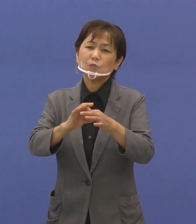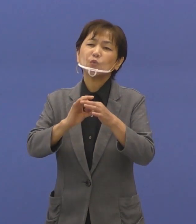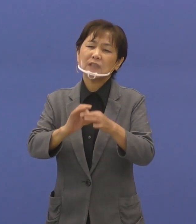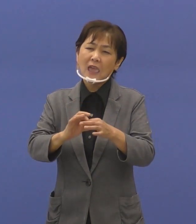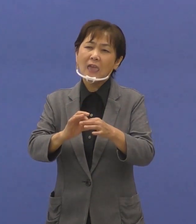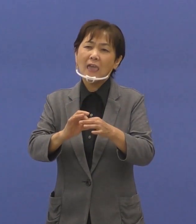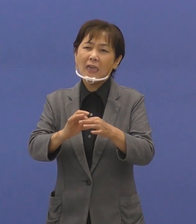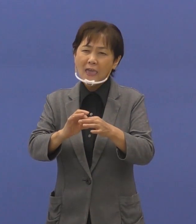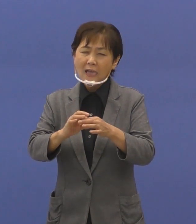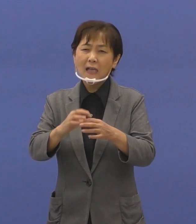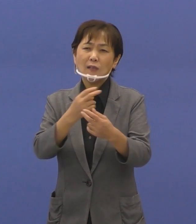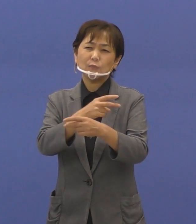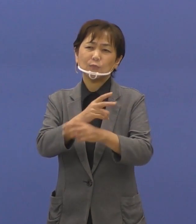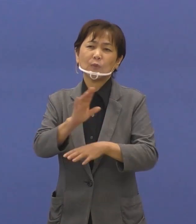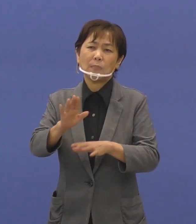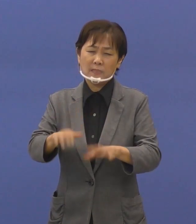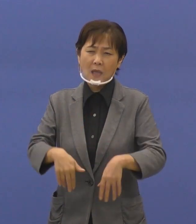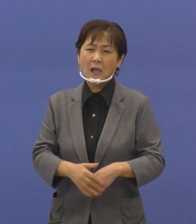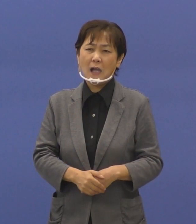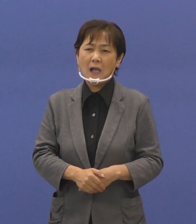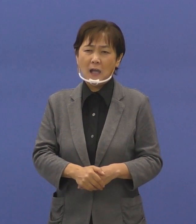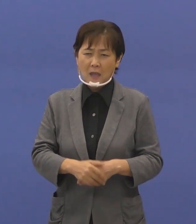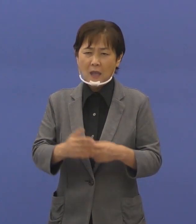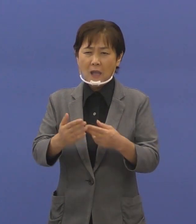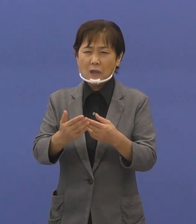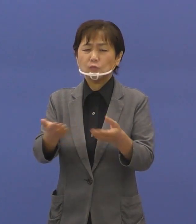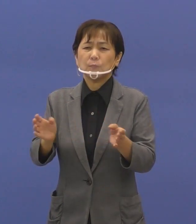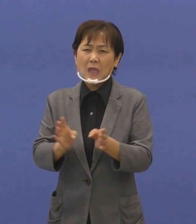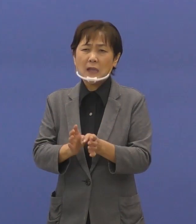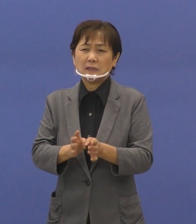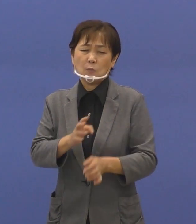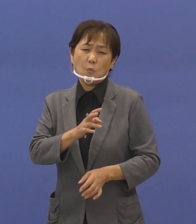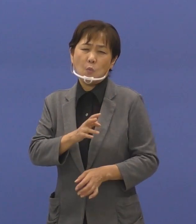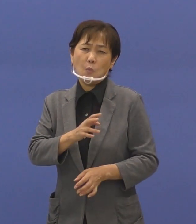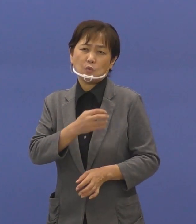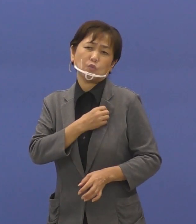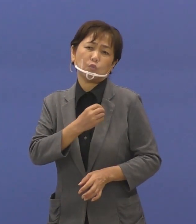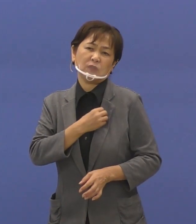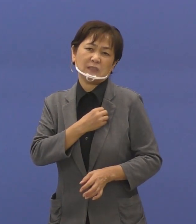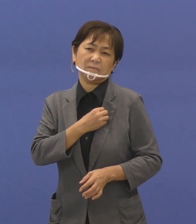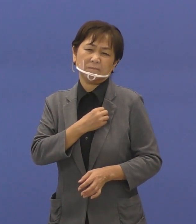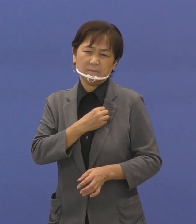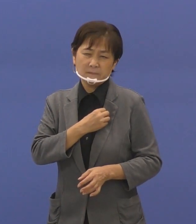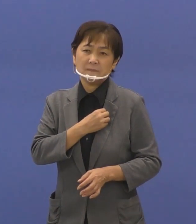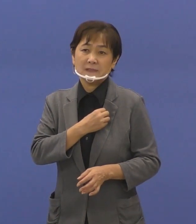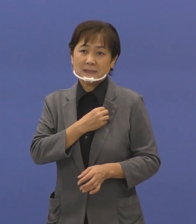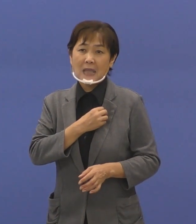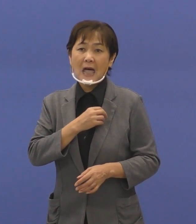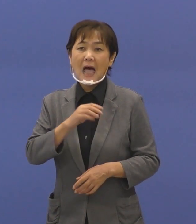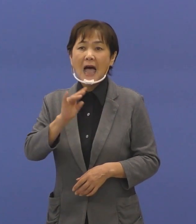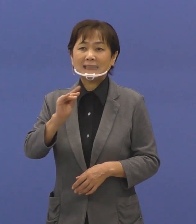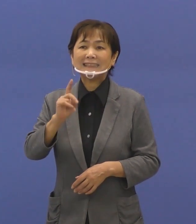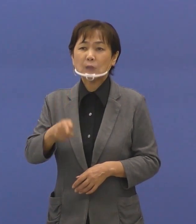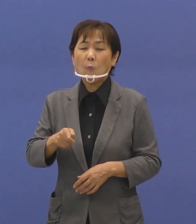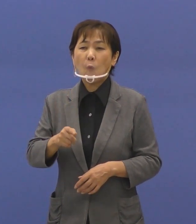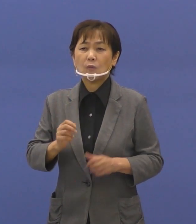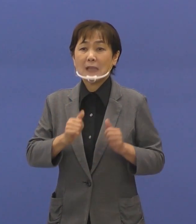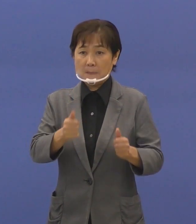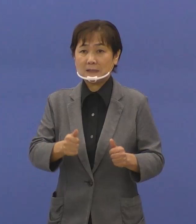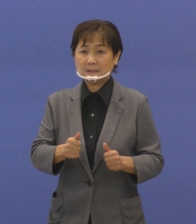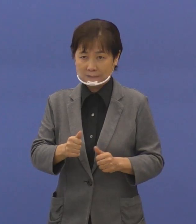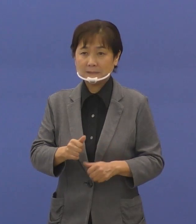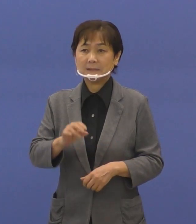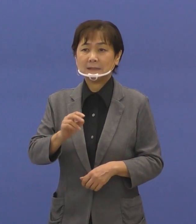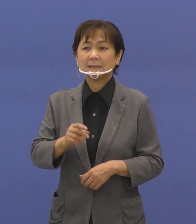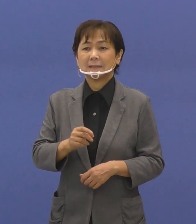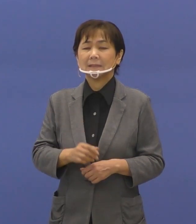組合の職員が、ま、起訴されました。であの広告会社の方は、ま、罰金50万円ということ